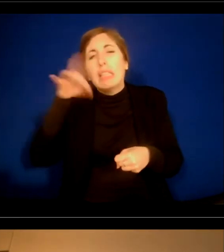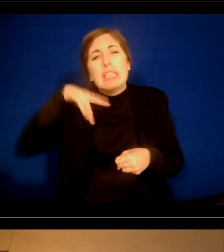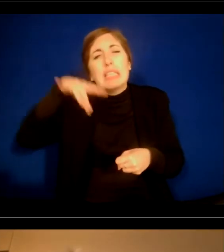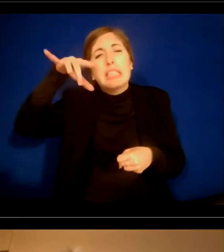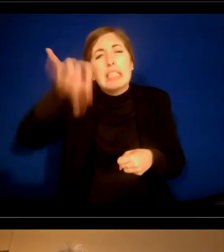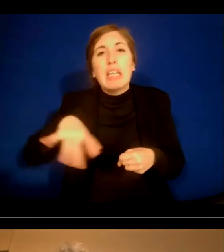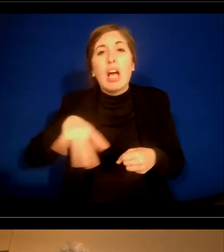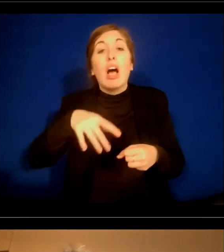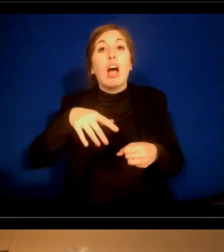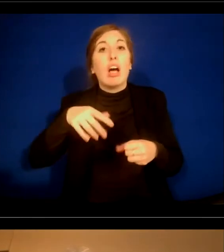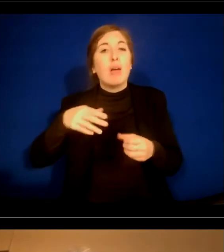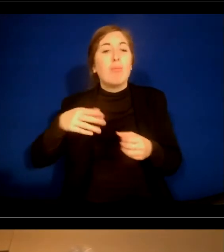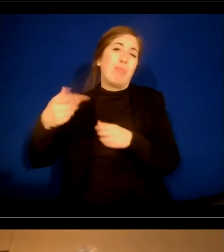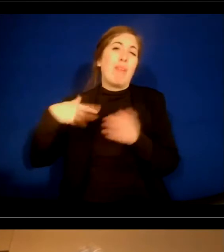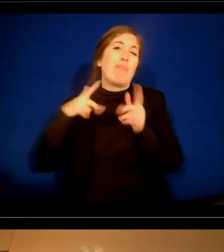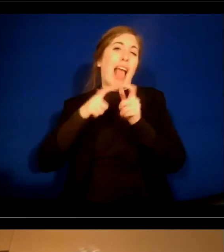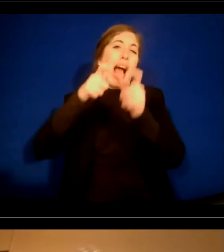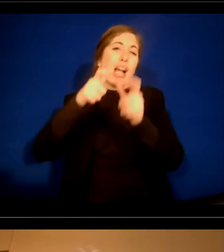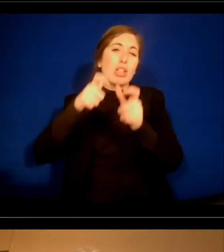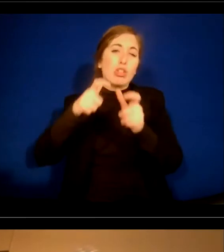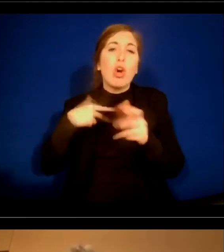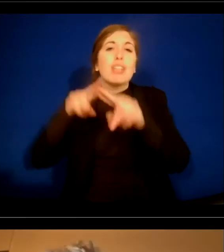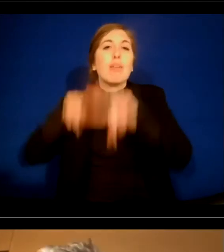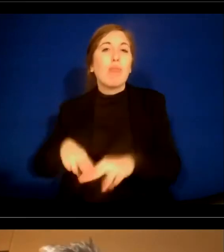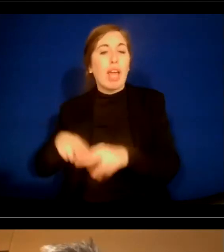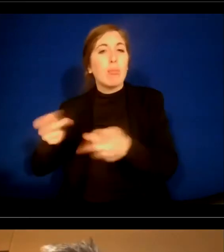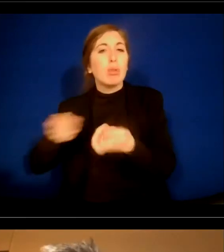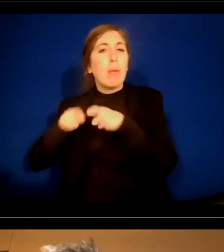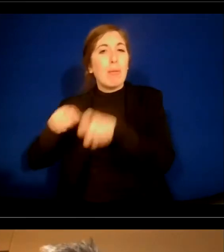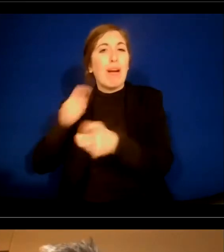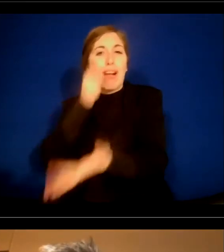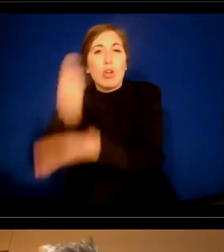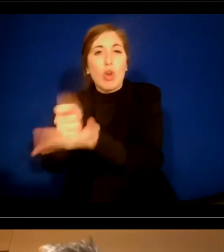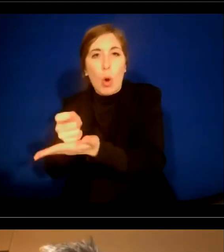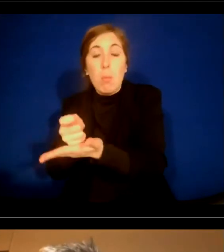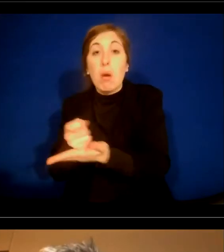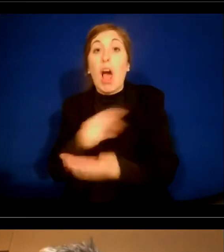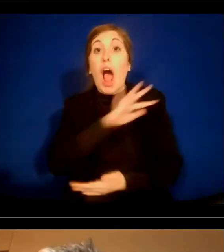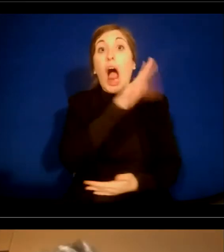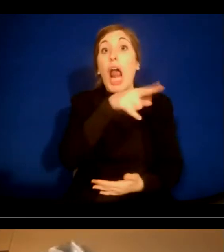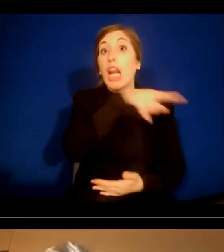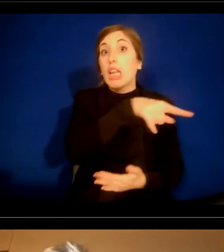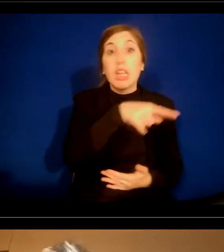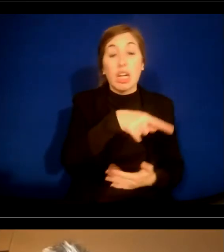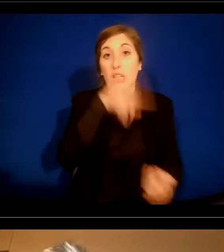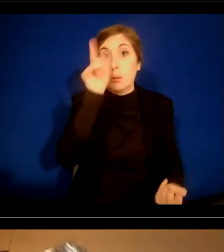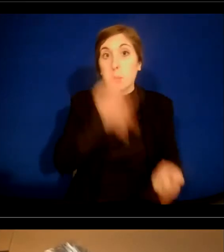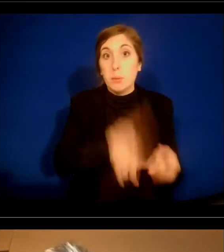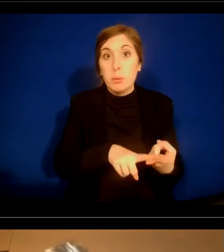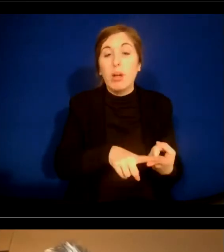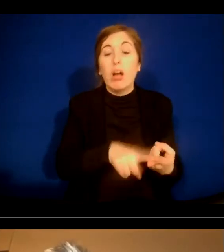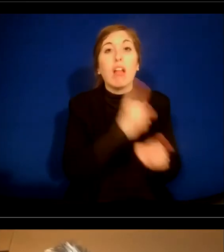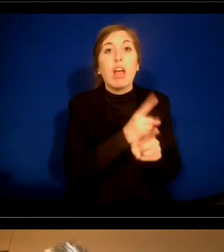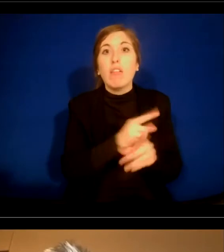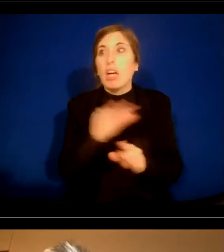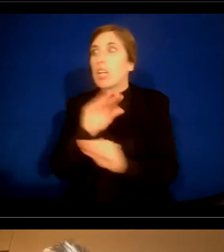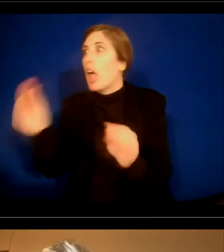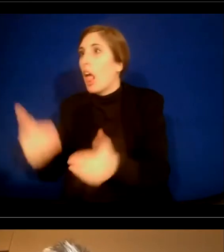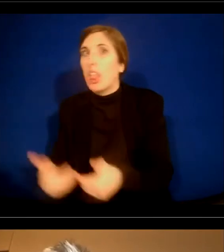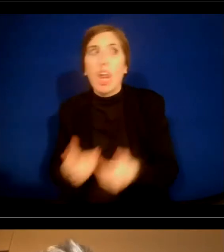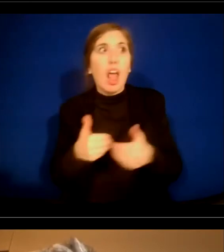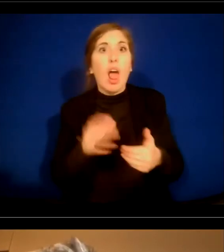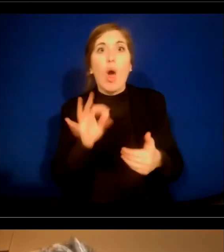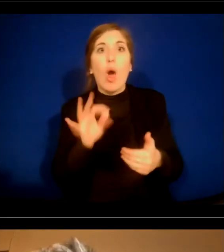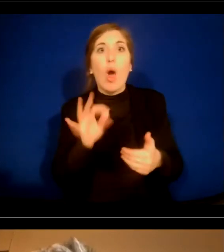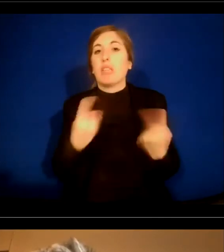ma altri portavano da casa. Quindi poi una volta finite le scorte o dovevano chiedere ad altri sfollati oppure si doveva aspettare. Per